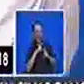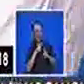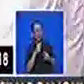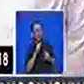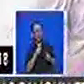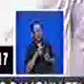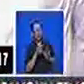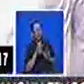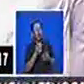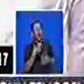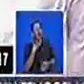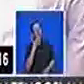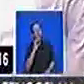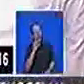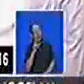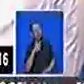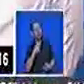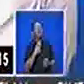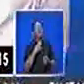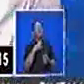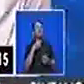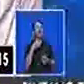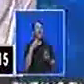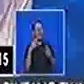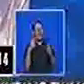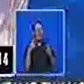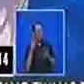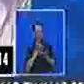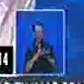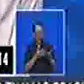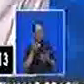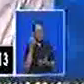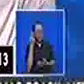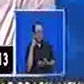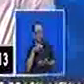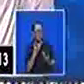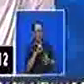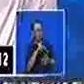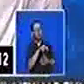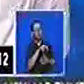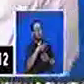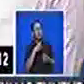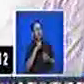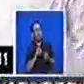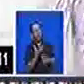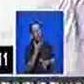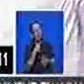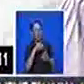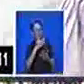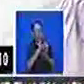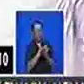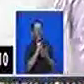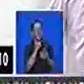pemerintah Jawa Tengah sudah mengusulkan perda RT/RW itu lebih awal. Zonasi juga sudah kita bahas. Artinya kita